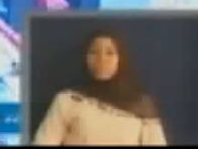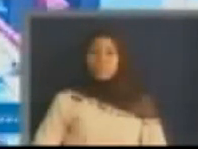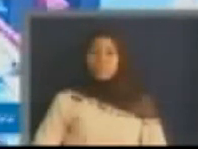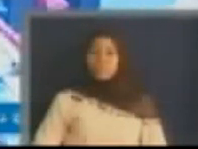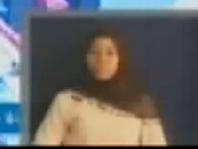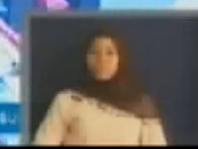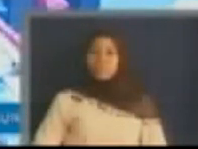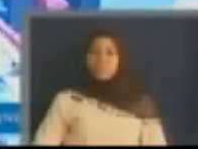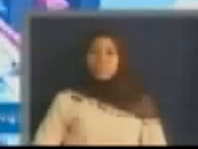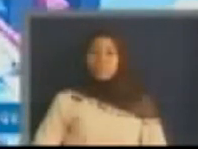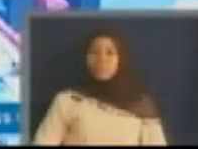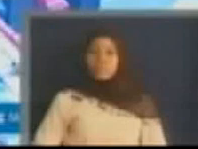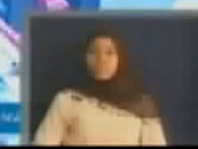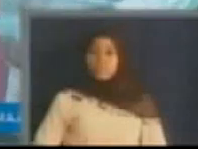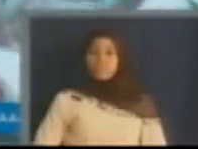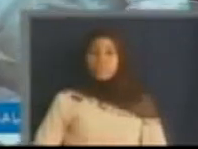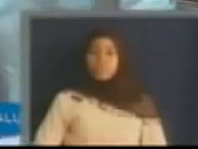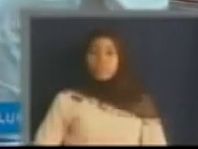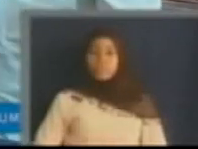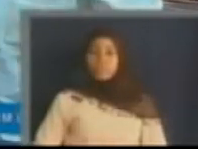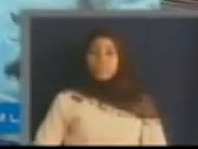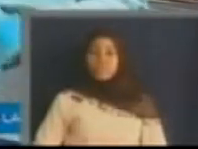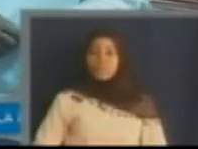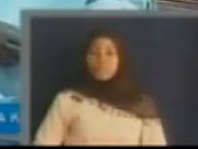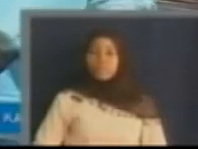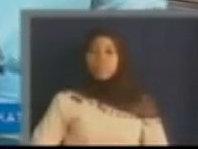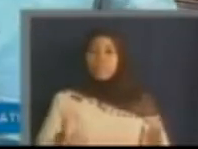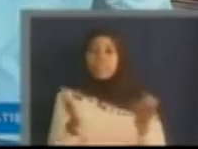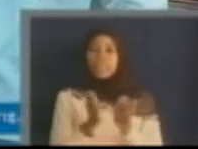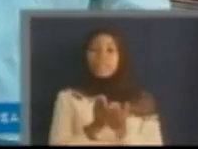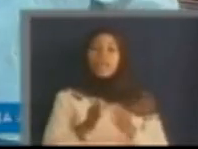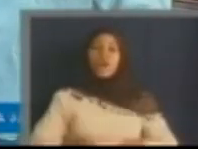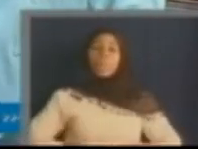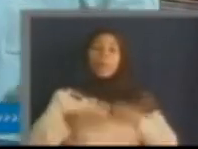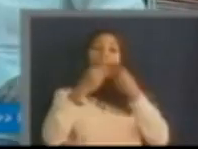kabla ya kutoa azimio. Mheshimiwa mwenyekiti, naomba nimpe nafasi mwenyekiti wa kamati ya